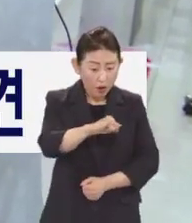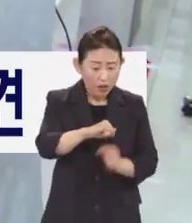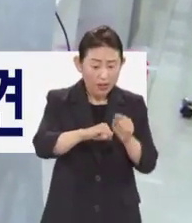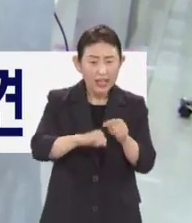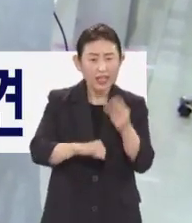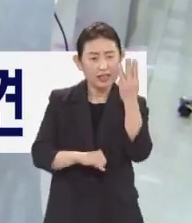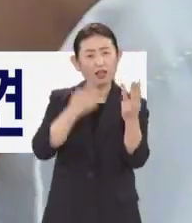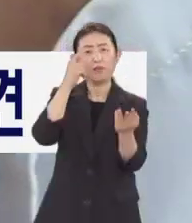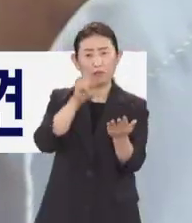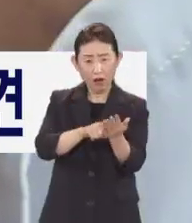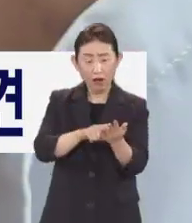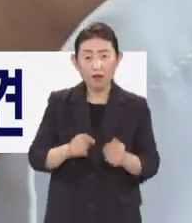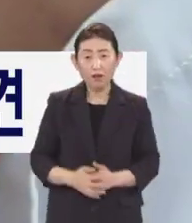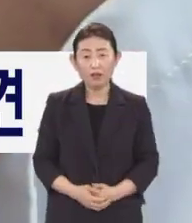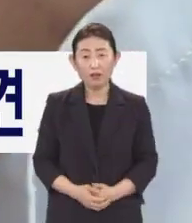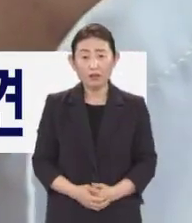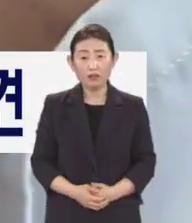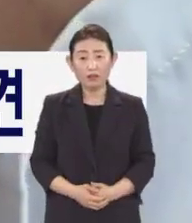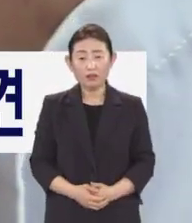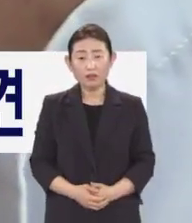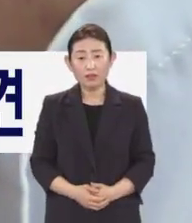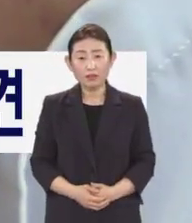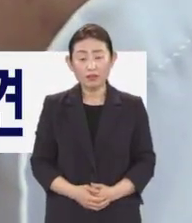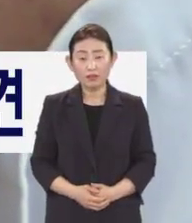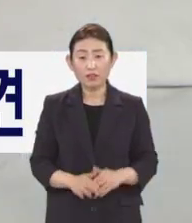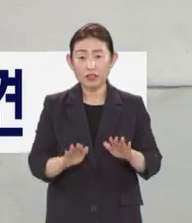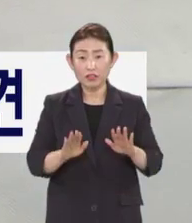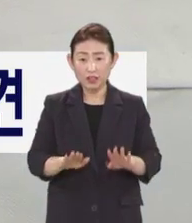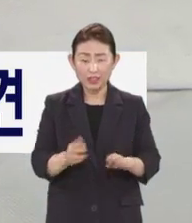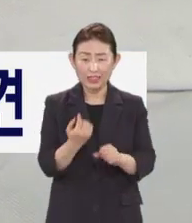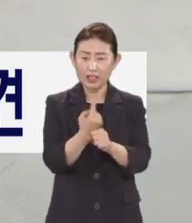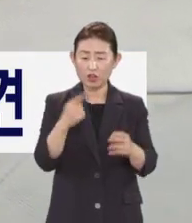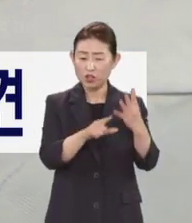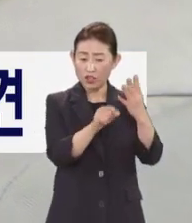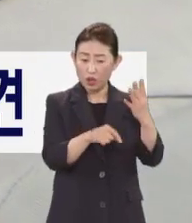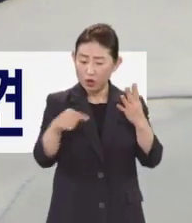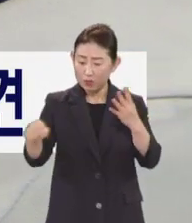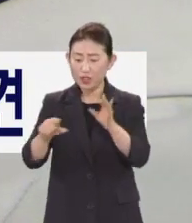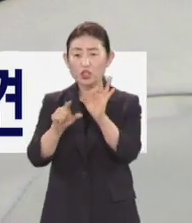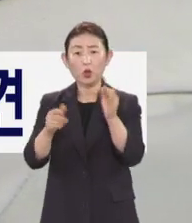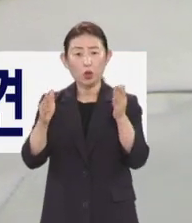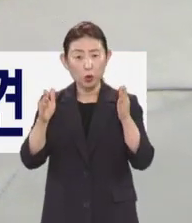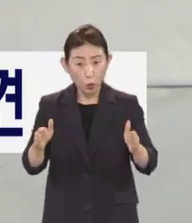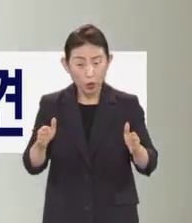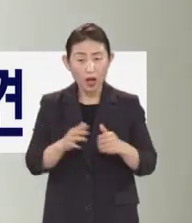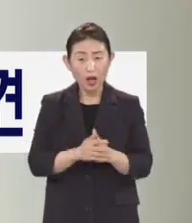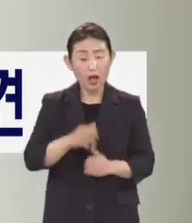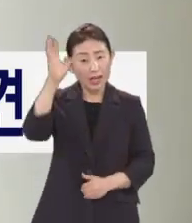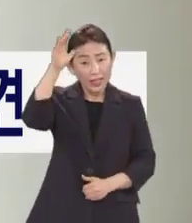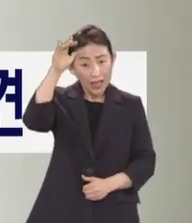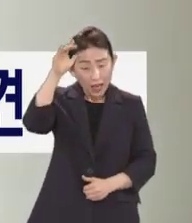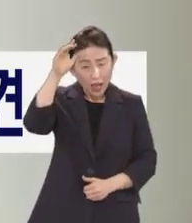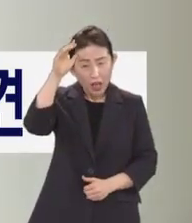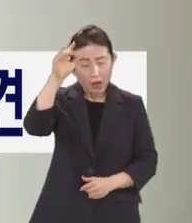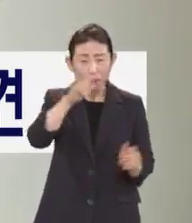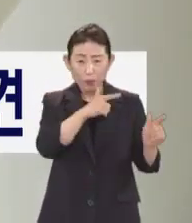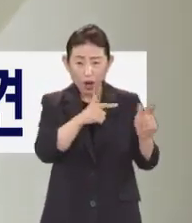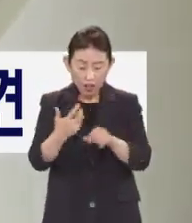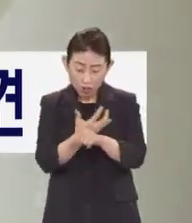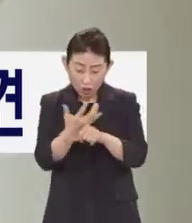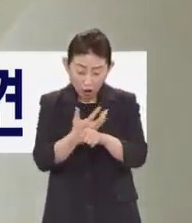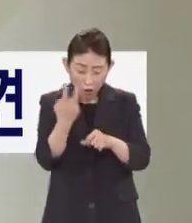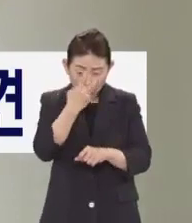진드기 3마리가 발견됐습니다. 대전 보건환경연구원이 지난해 4월부터 10월 사이 지역의 반려동물과